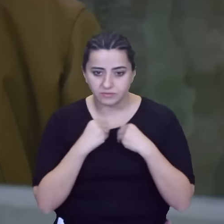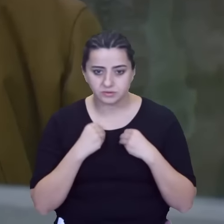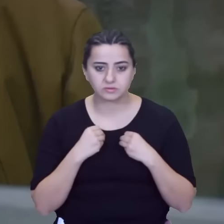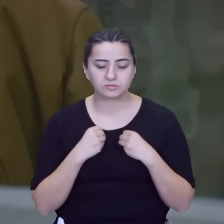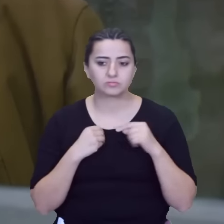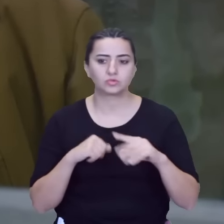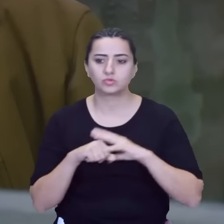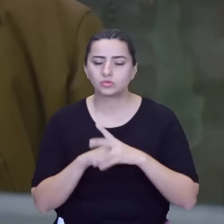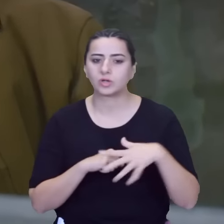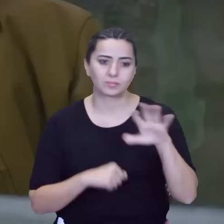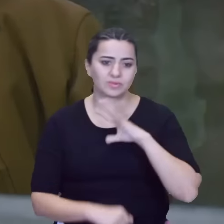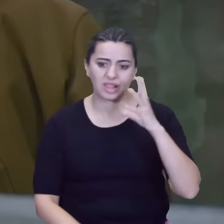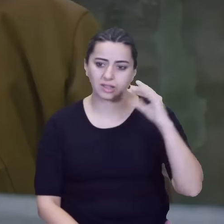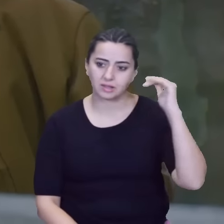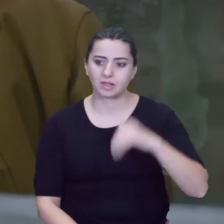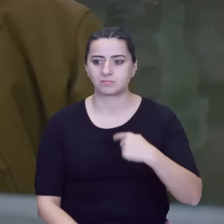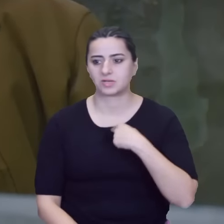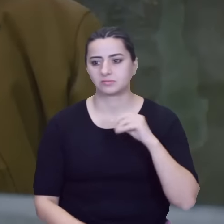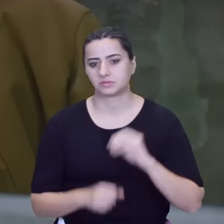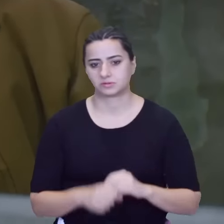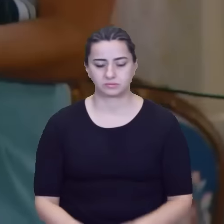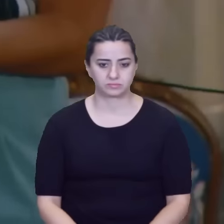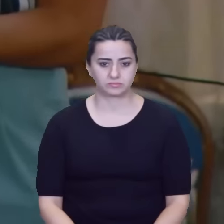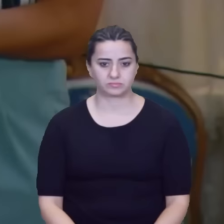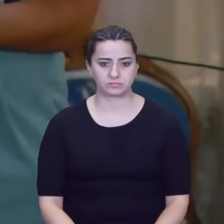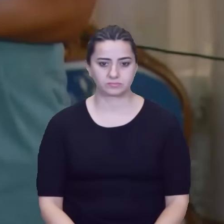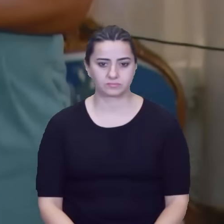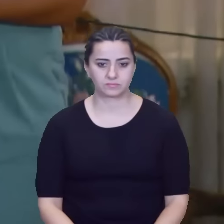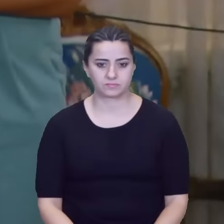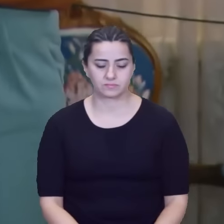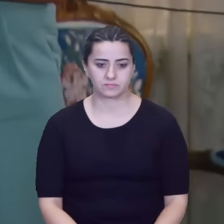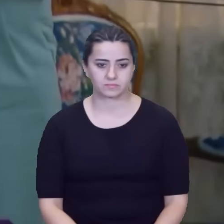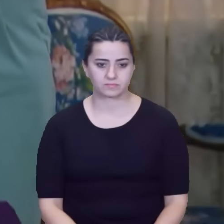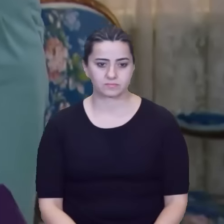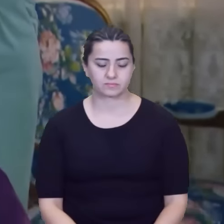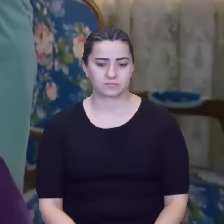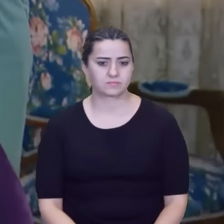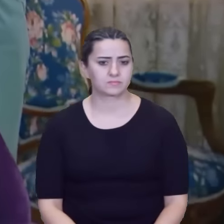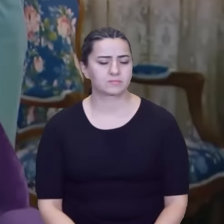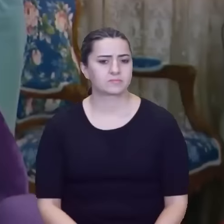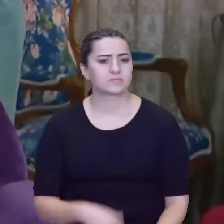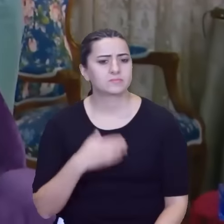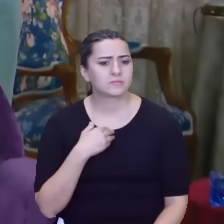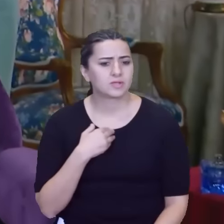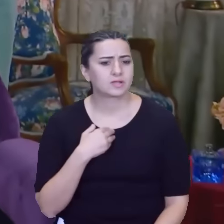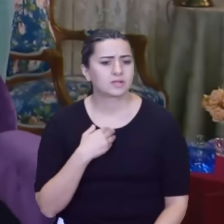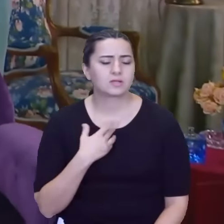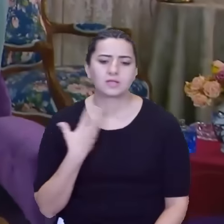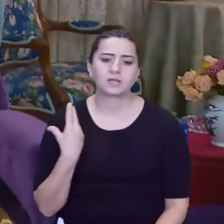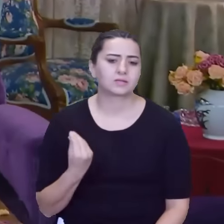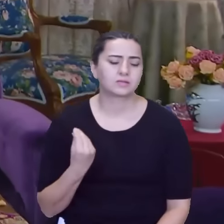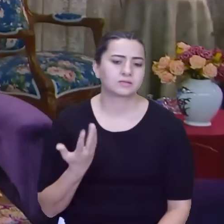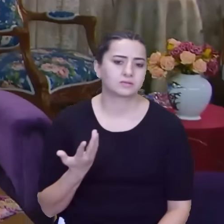ya. Bu dünyada herkes gülüyor. Delirtmek için geldi ya. Gülden ortada. Ahizesi Ahmet'e uzanmış olan telefonu tutuyor. Ben ne yapayım Gürsel'im öyle?